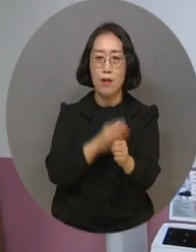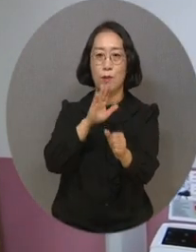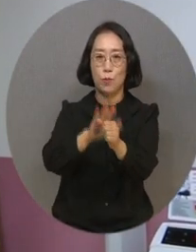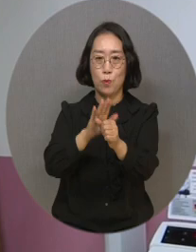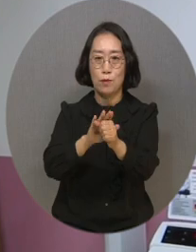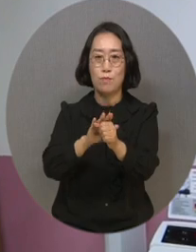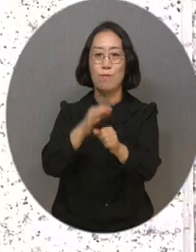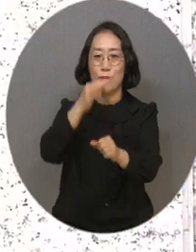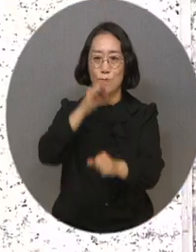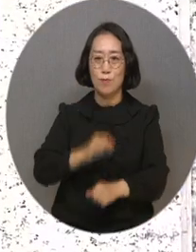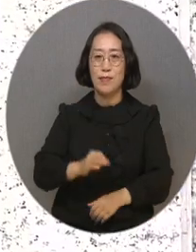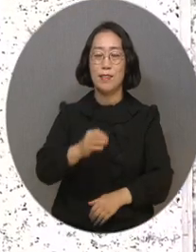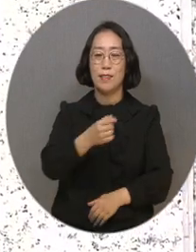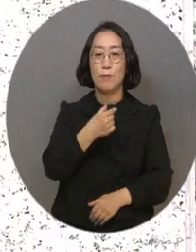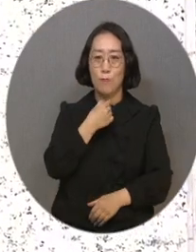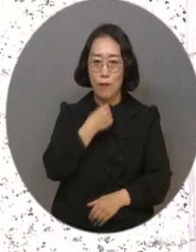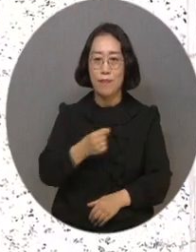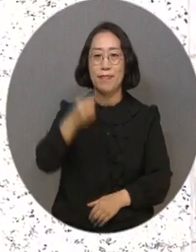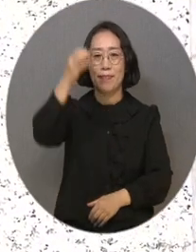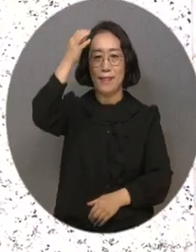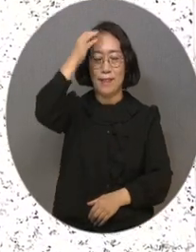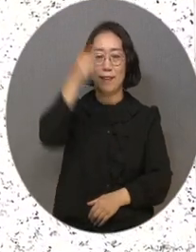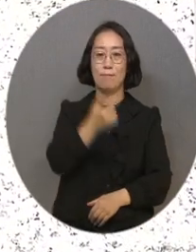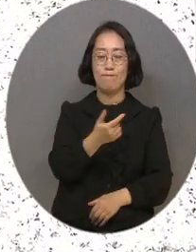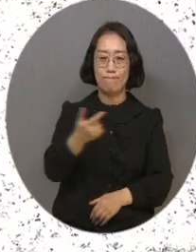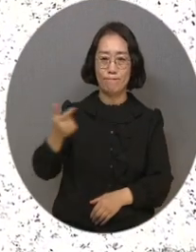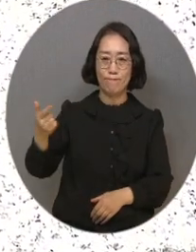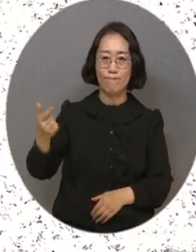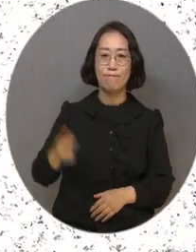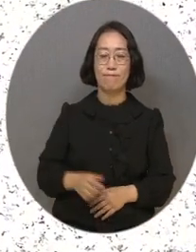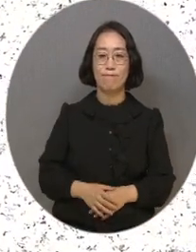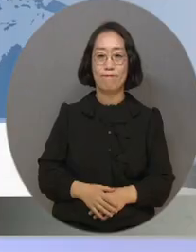전망입니다. 복지TV 뉴스 정유정입니다.